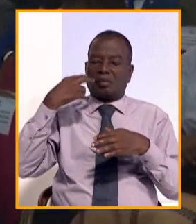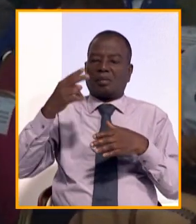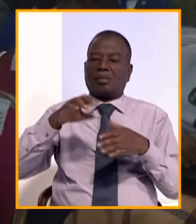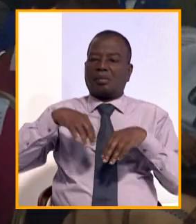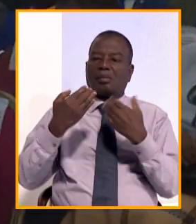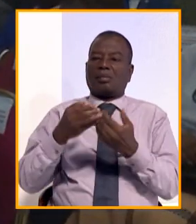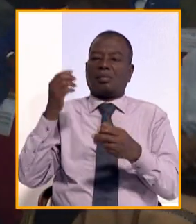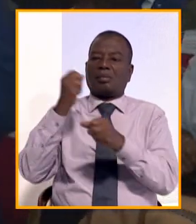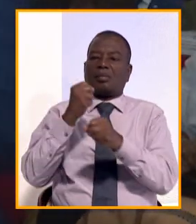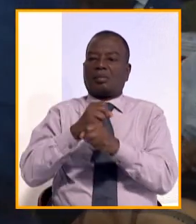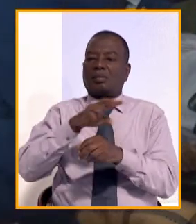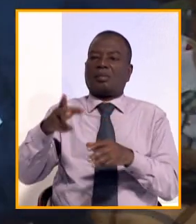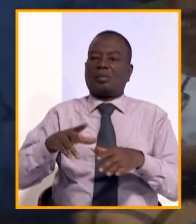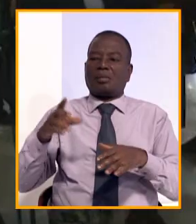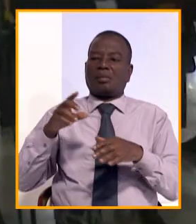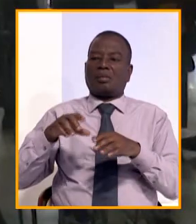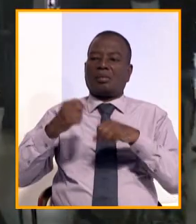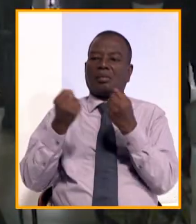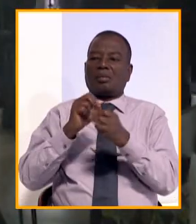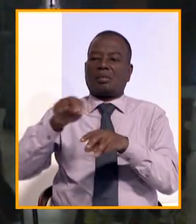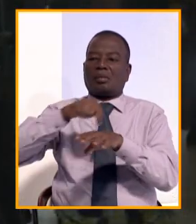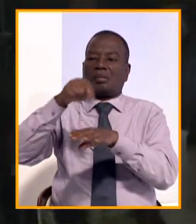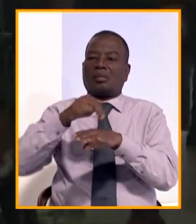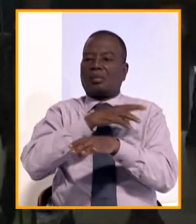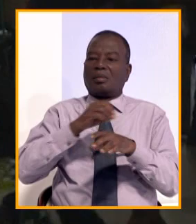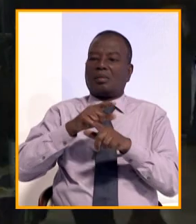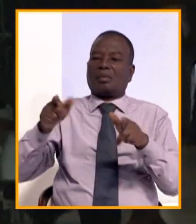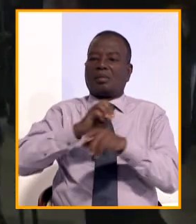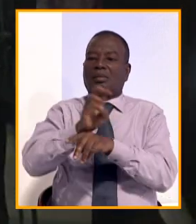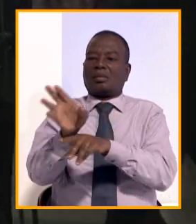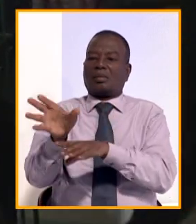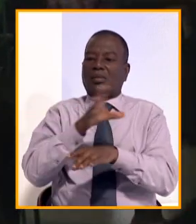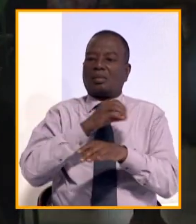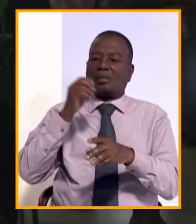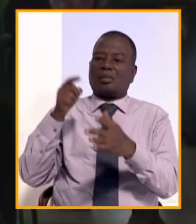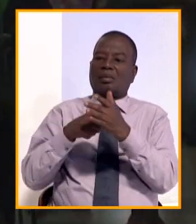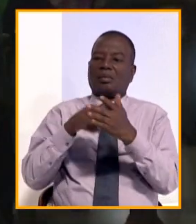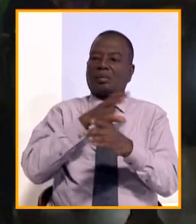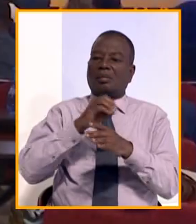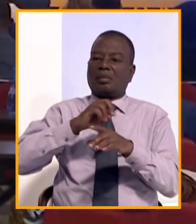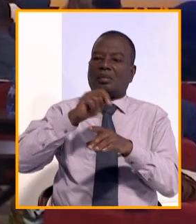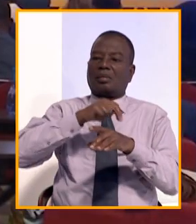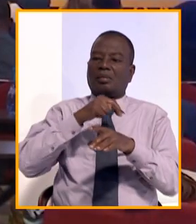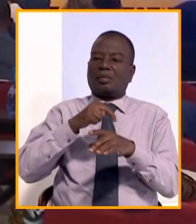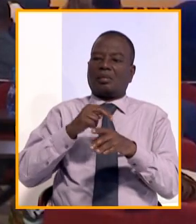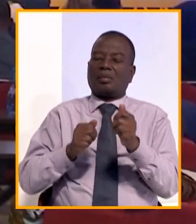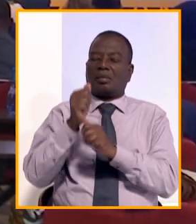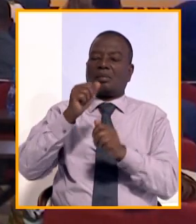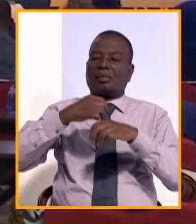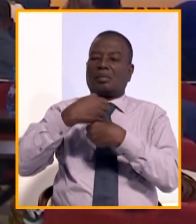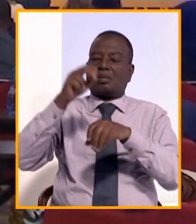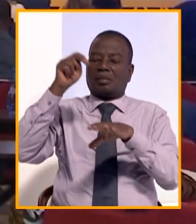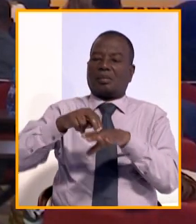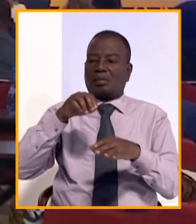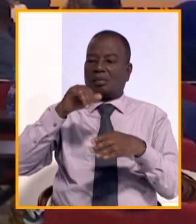fonctionne et quelles sont surtout les grandes orientations aujourd'hui des débats au niveau des parlements. En plus de la création de